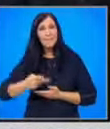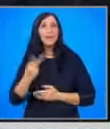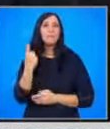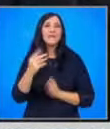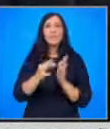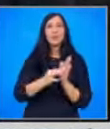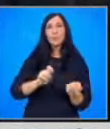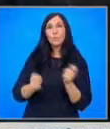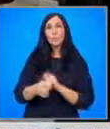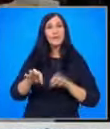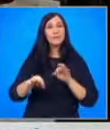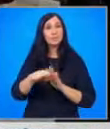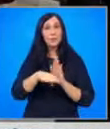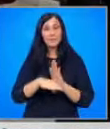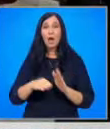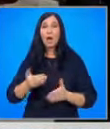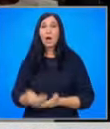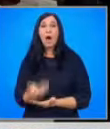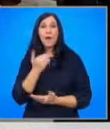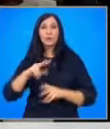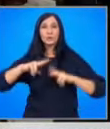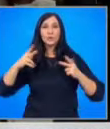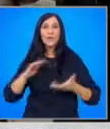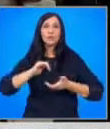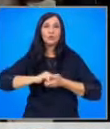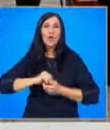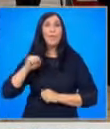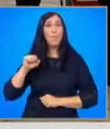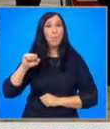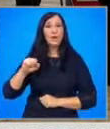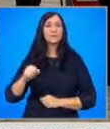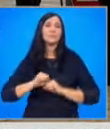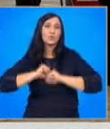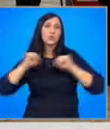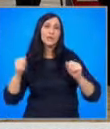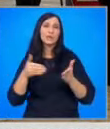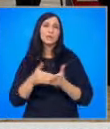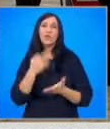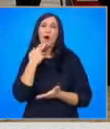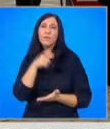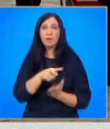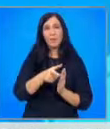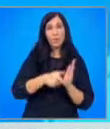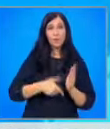на изборните правила. Още рано сутринта от Сдружение Боец протестираха срещу хартиената бюлетина пред парламента.